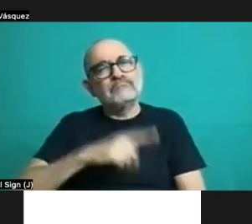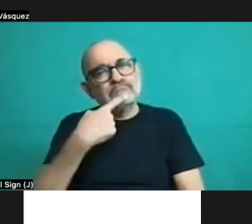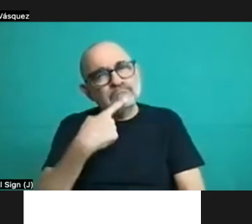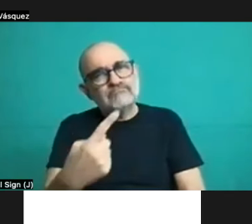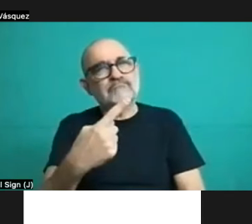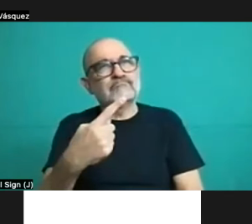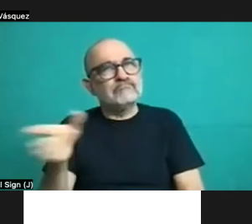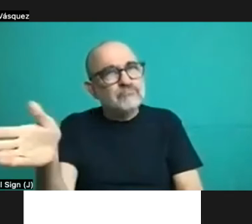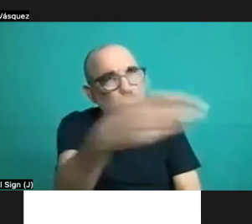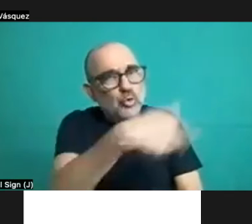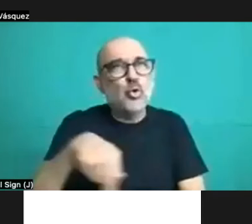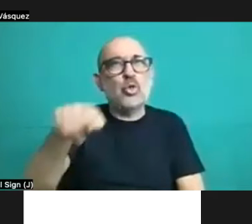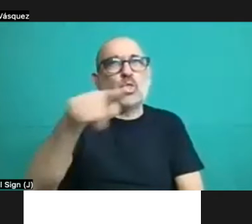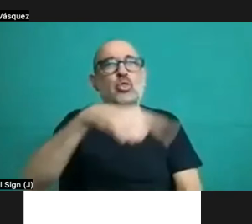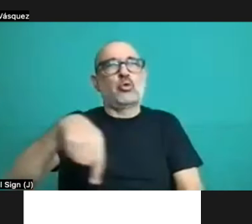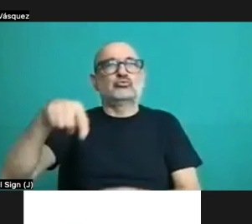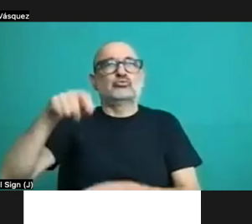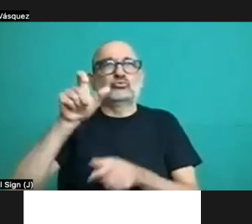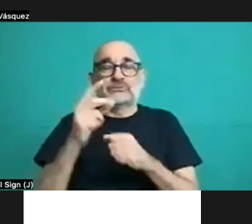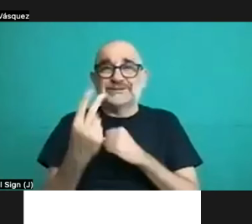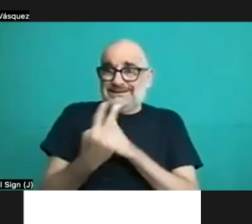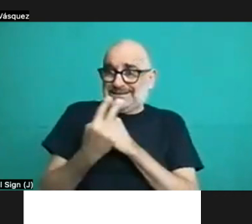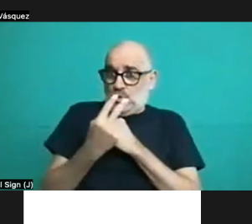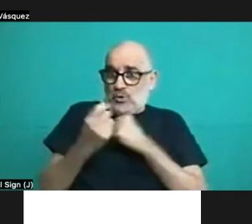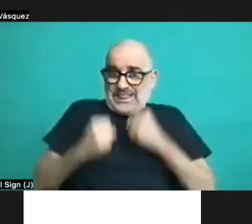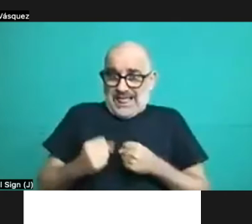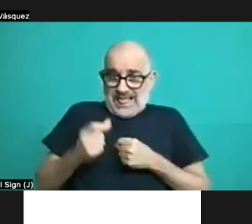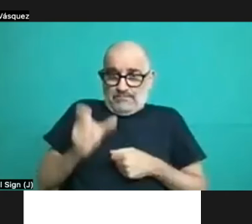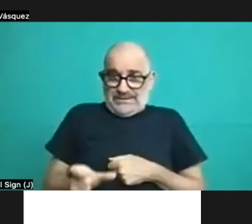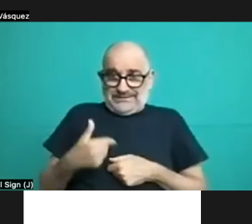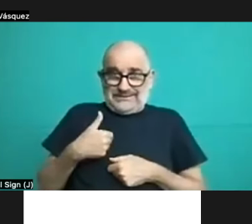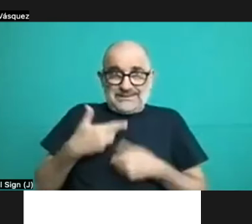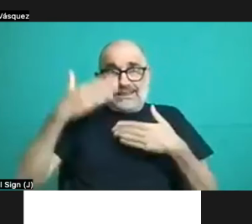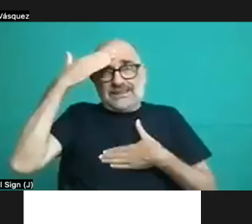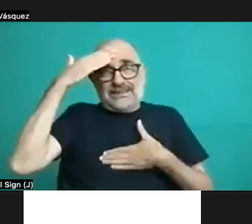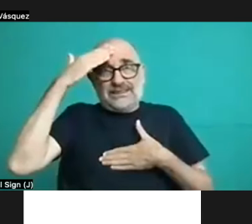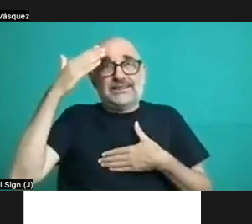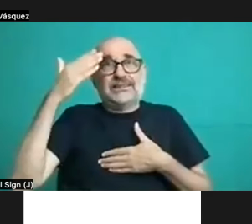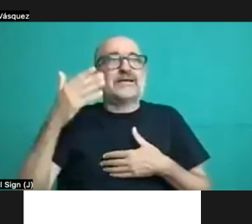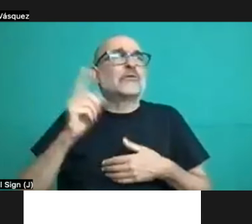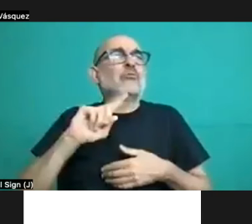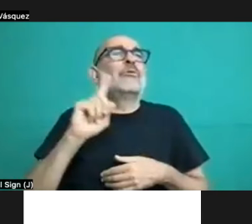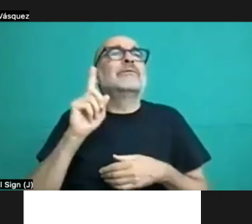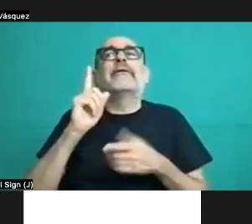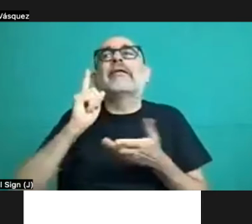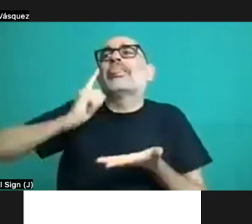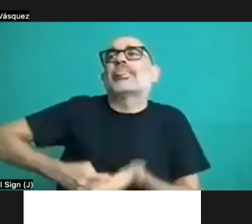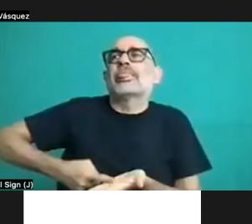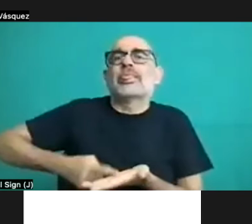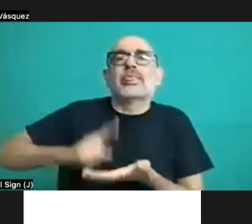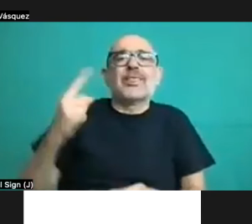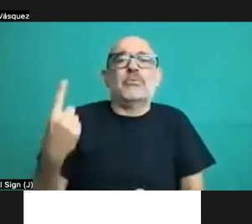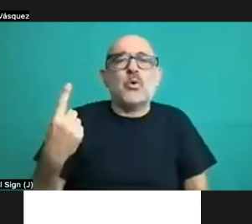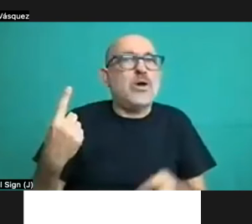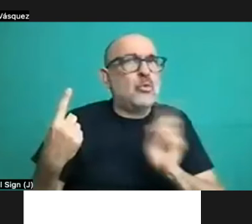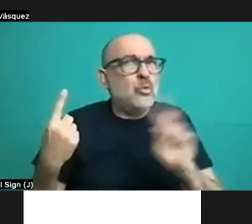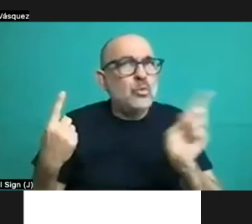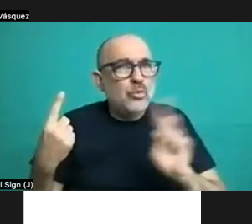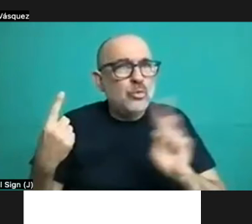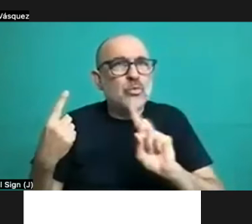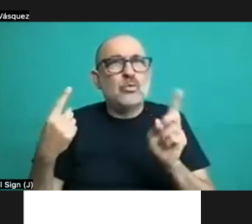decisão individual do profissional, embora ele tenha que, ele precise incorporar... Il ne s'agit pas d'une décision individuelle